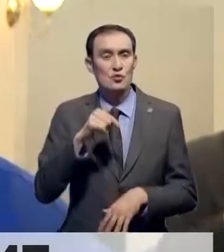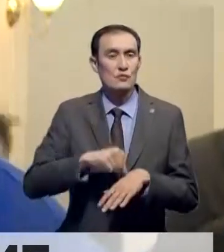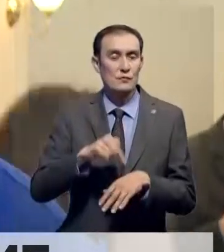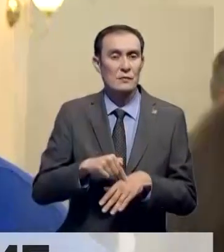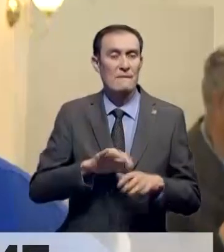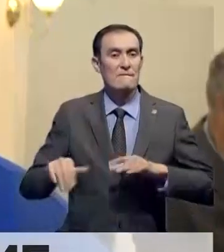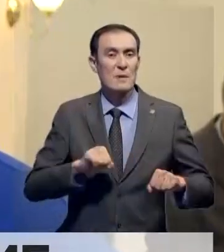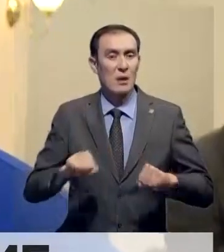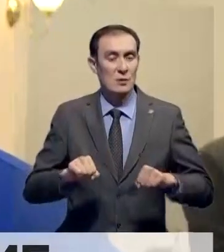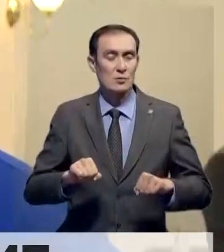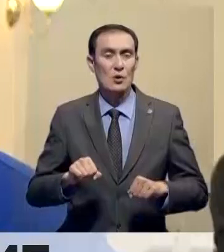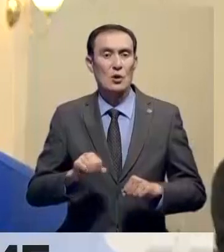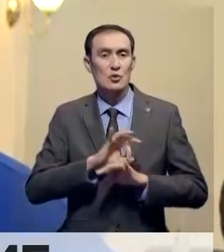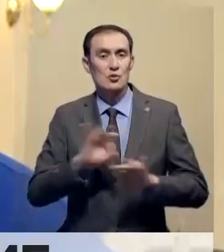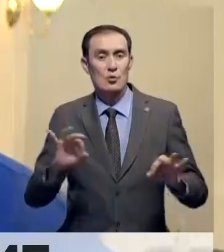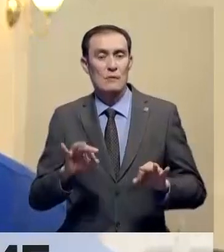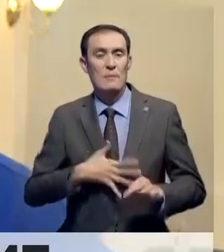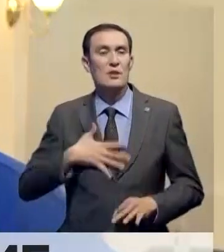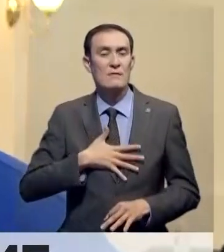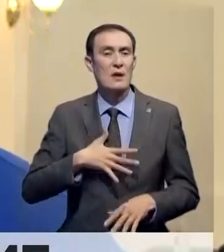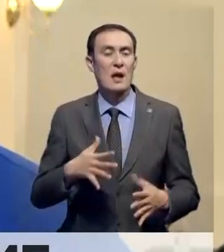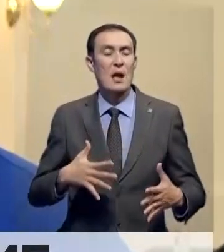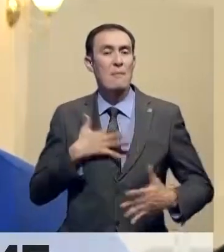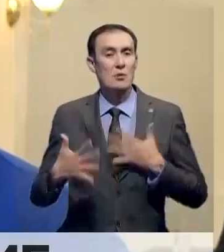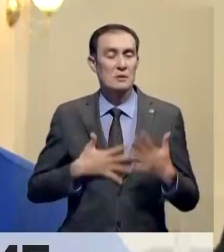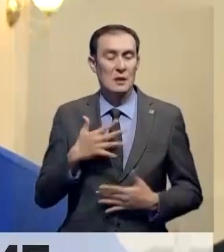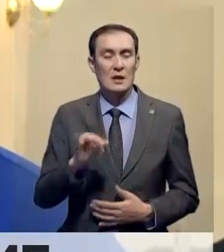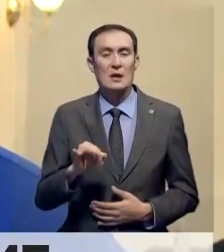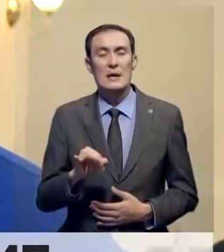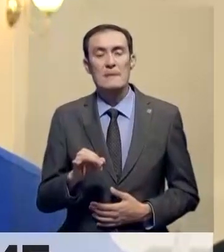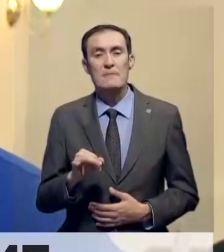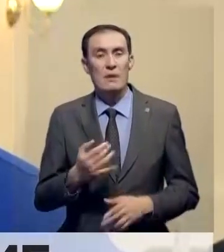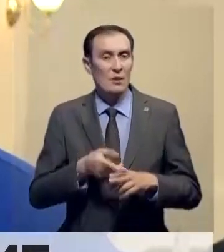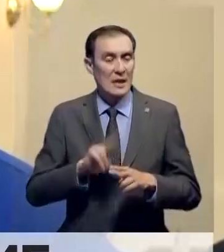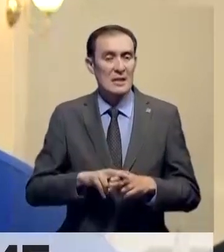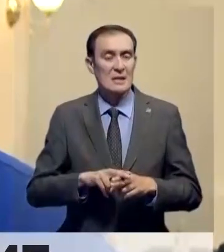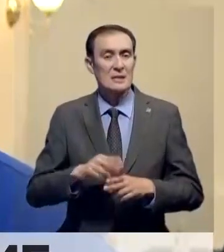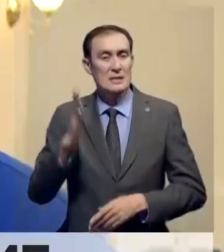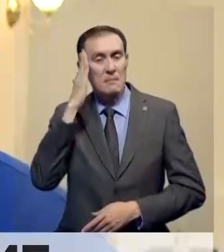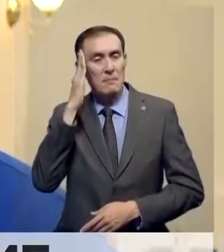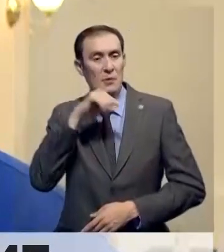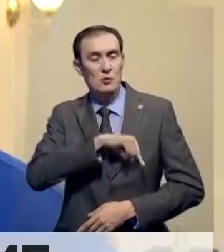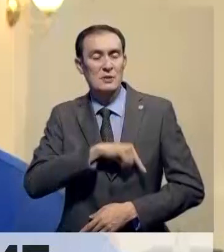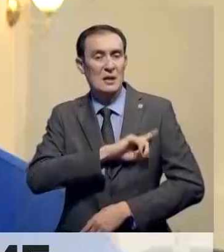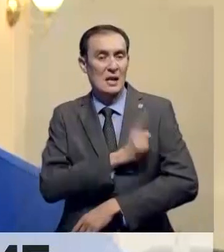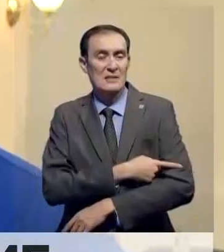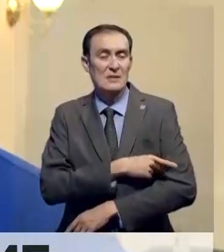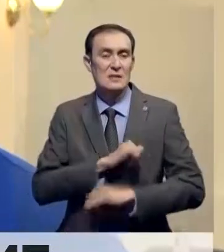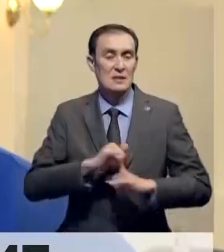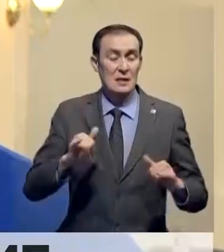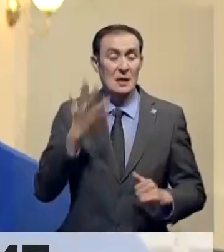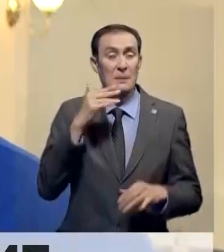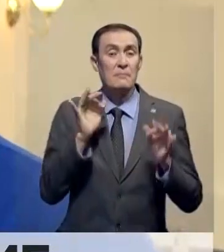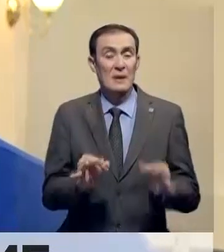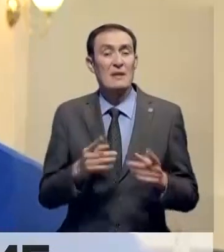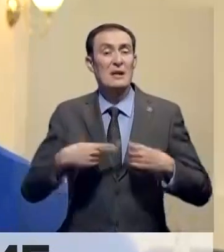чувствуют вибрацию, они здорово переживают эмоции. И эти способности развиты очень сильно, и когда мы